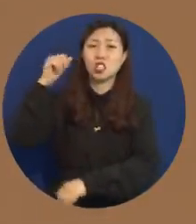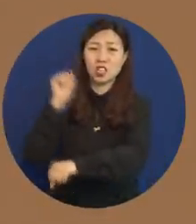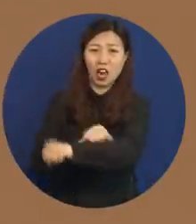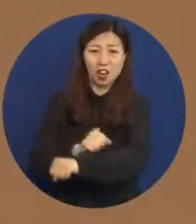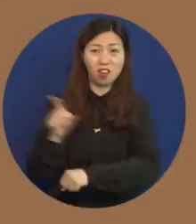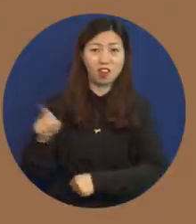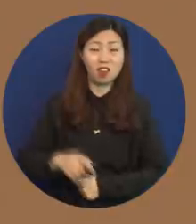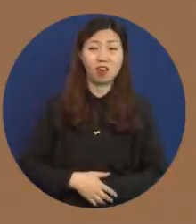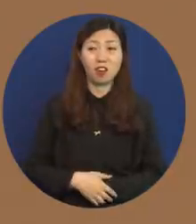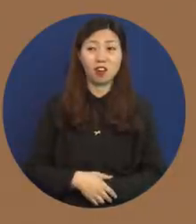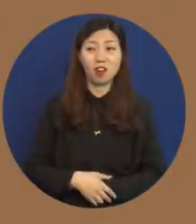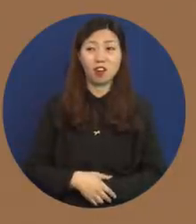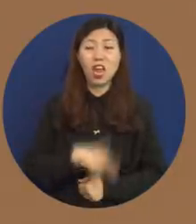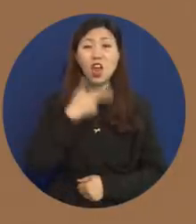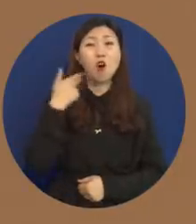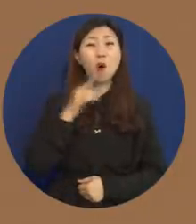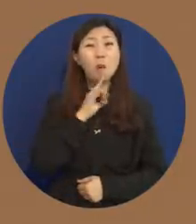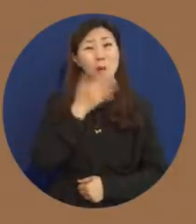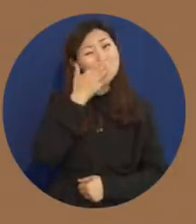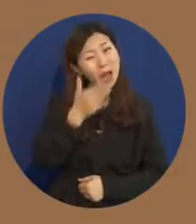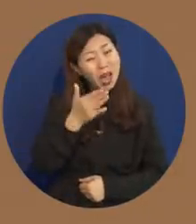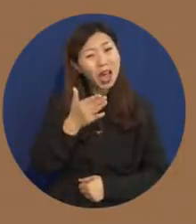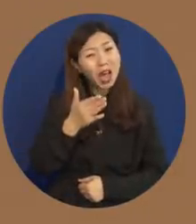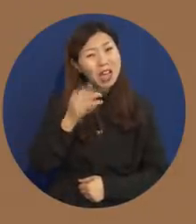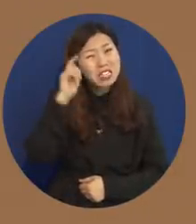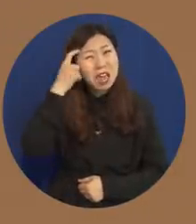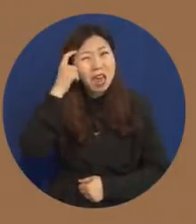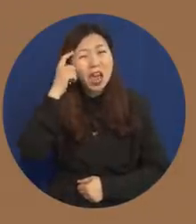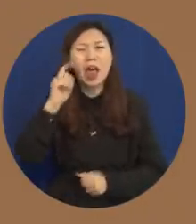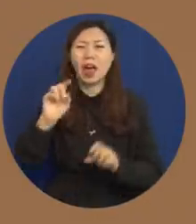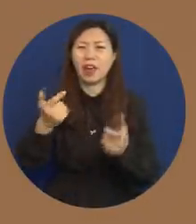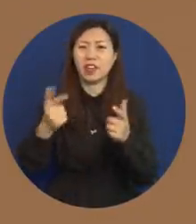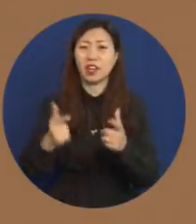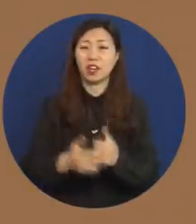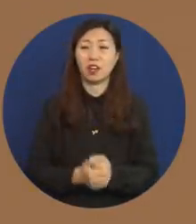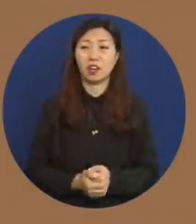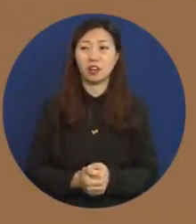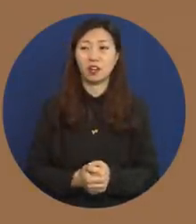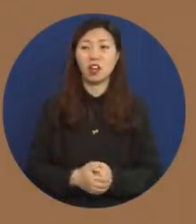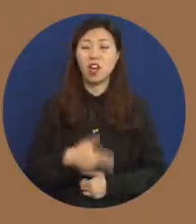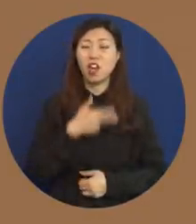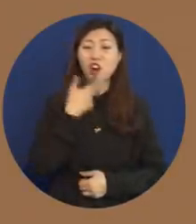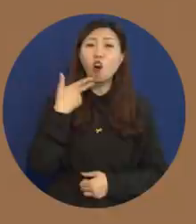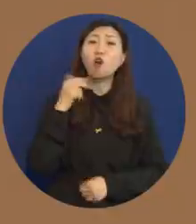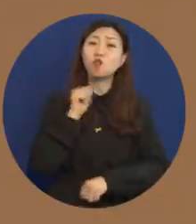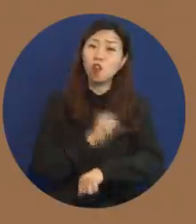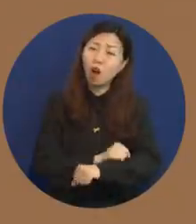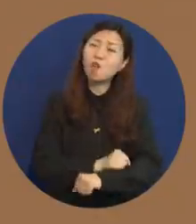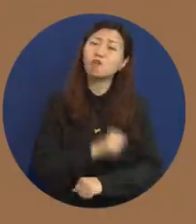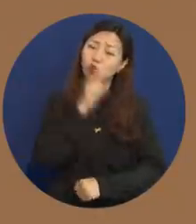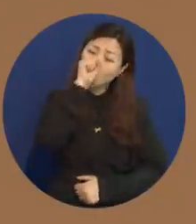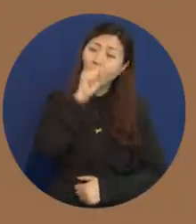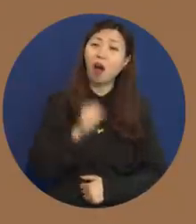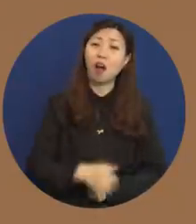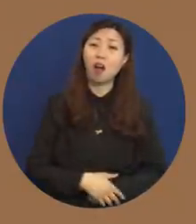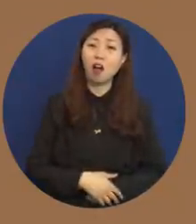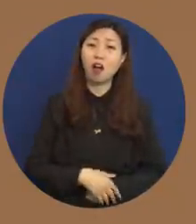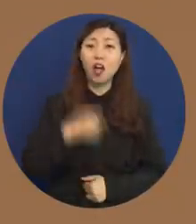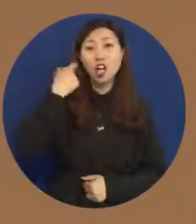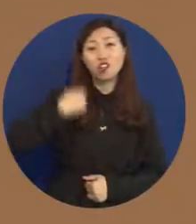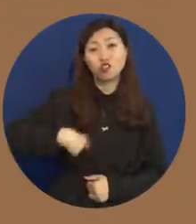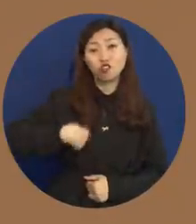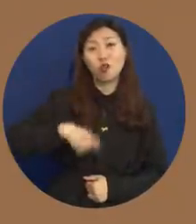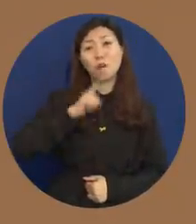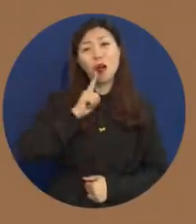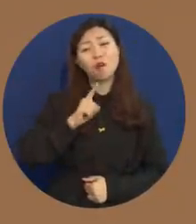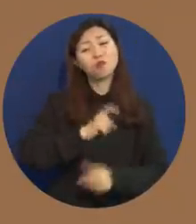아시겠어요? 영어만 하면 할줄 알면 되는 줄 아는데 그렇지가 않습니다. 물론 내가 영어를 하면 더 좋겠지. 내가 중국말을 잘하면